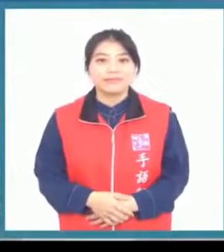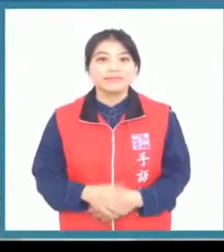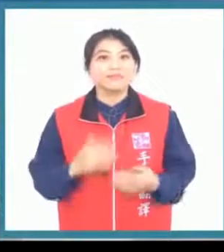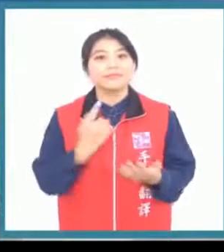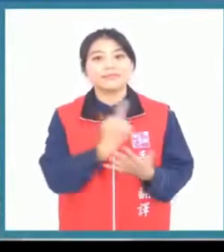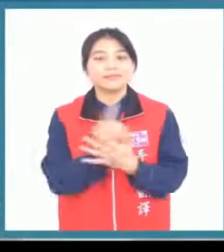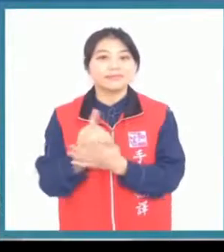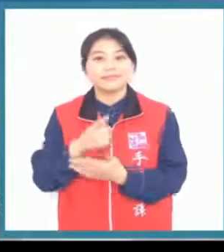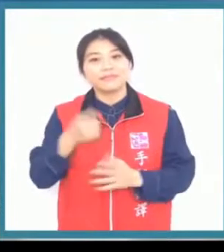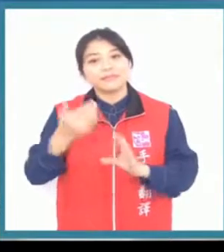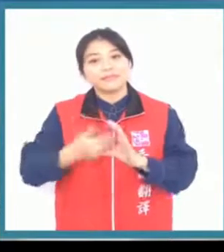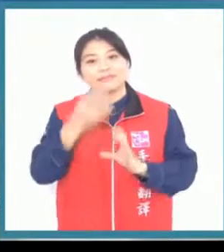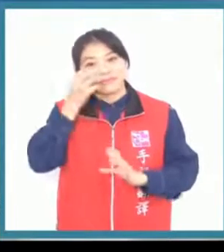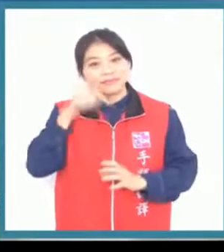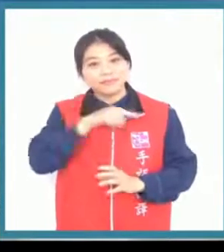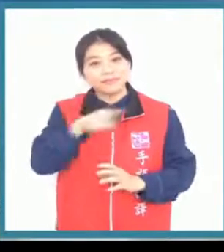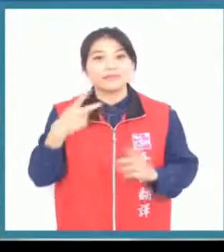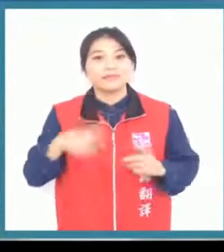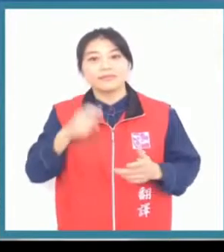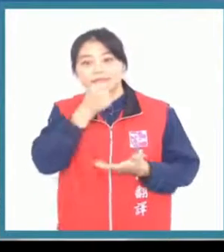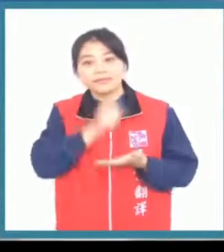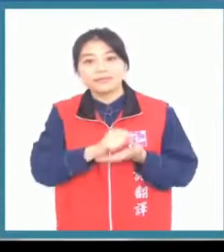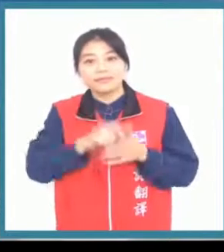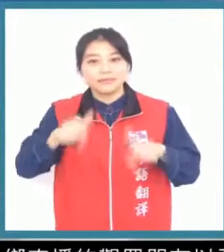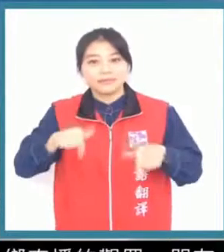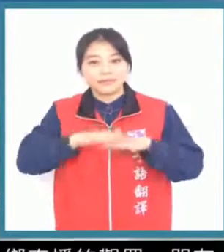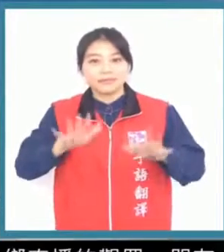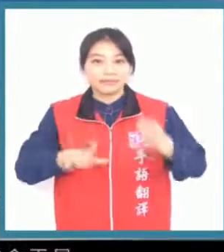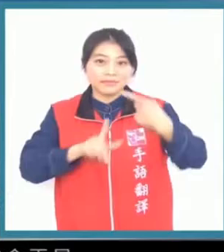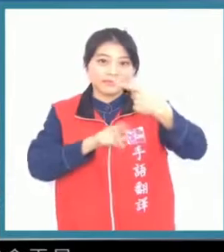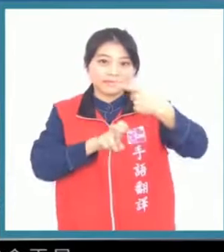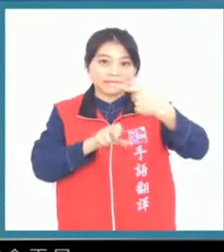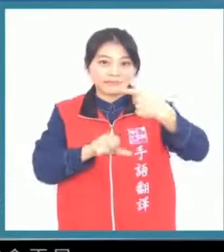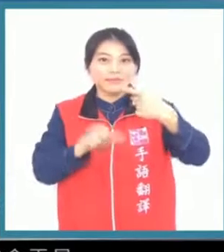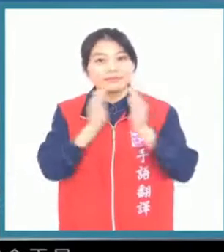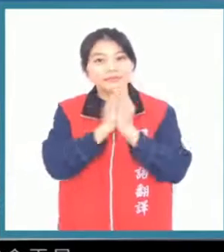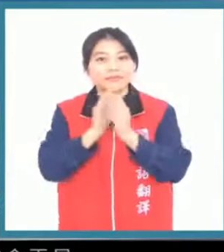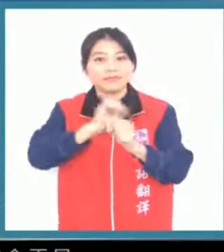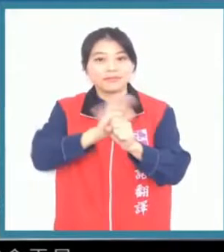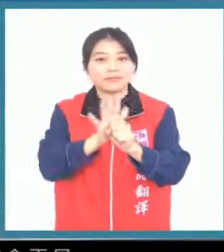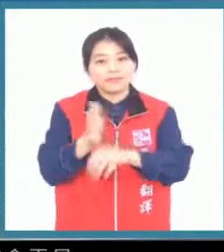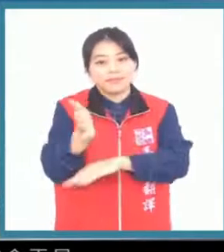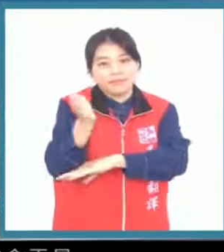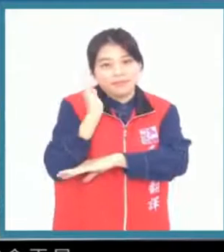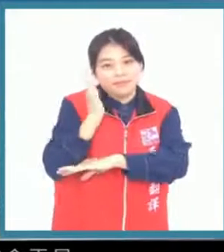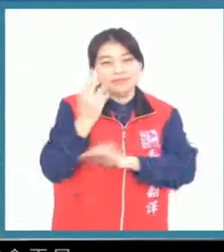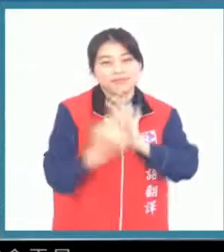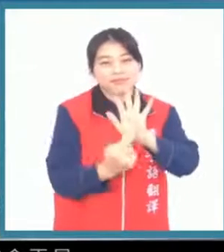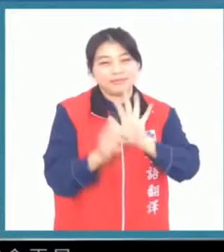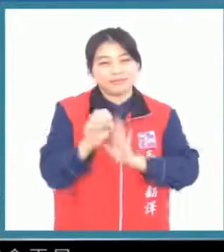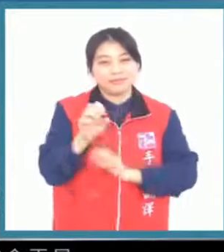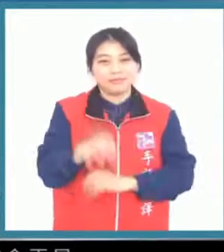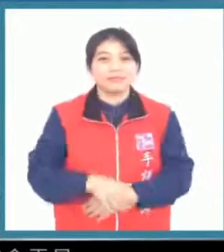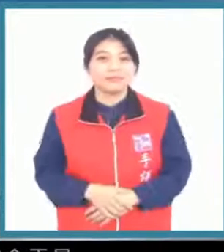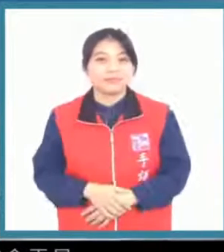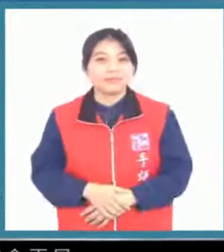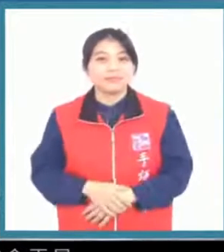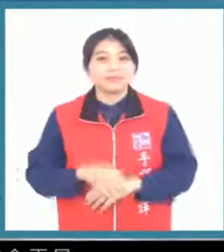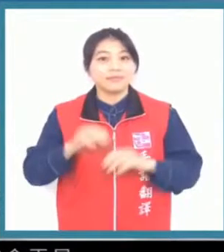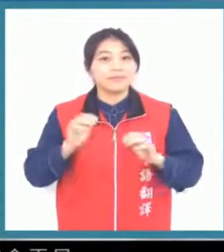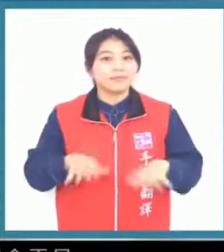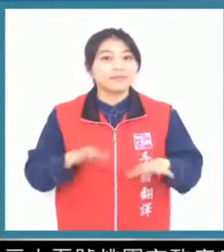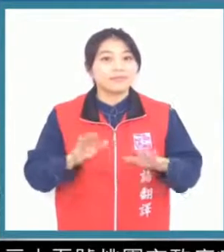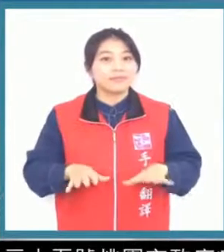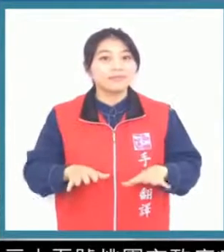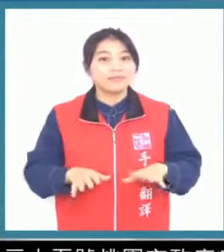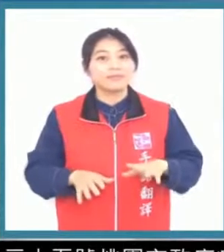各位线上直播的观众朋友以及媒体朋友，大家午安。今天是1月25号，桃园市政府疫情记者说明会。那因为今